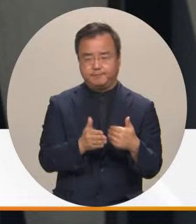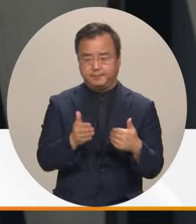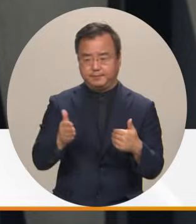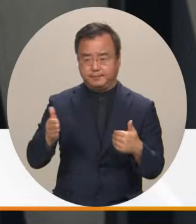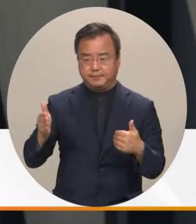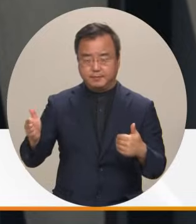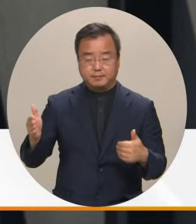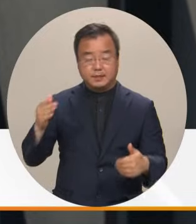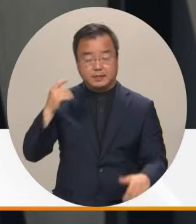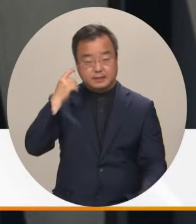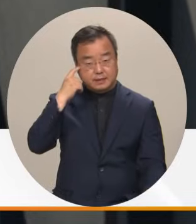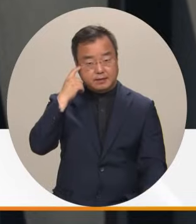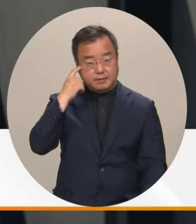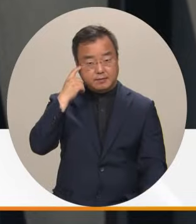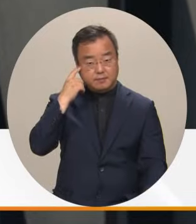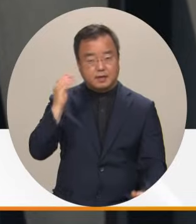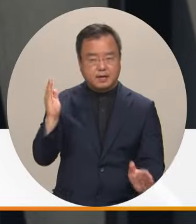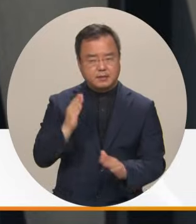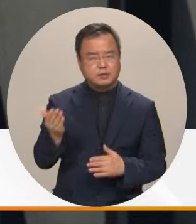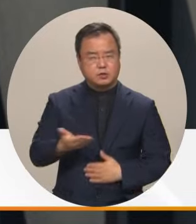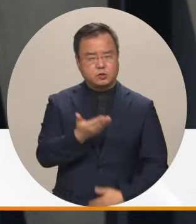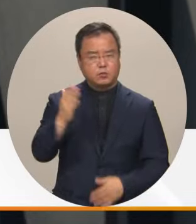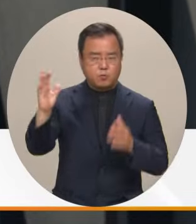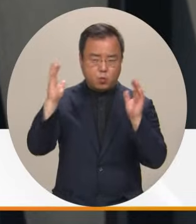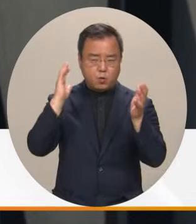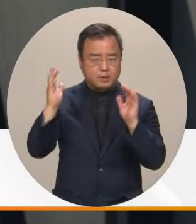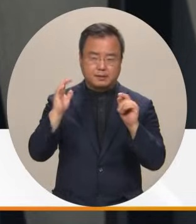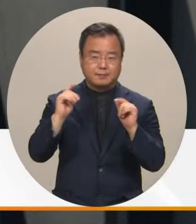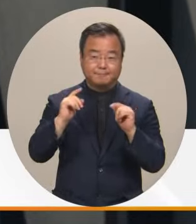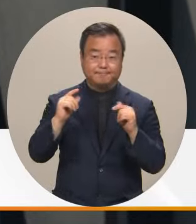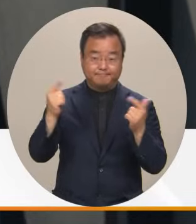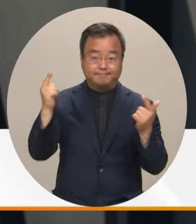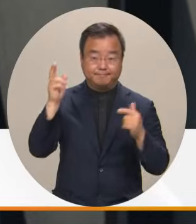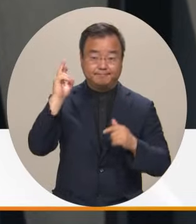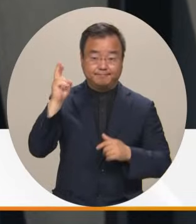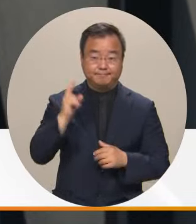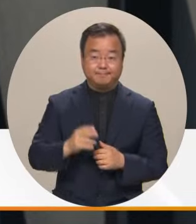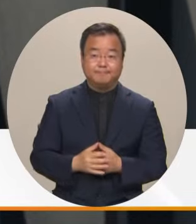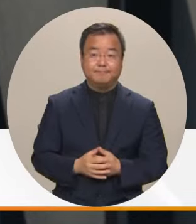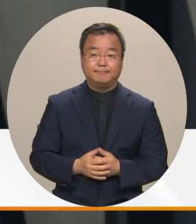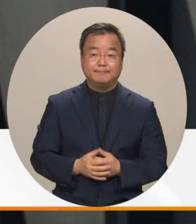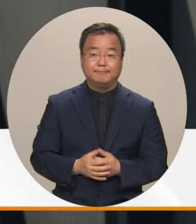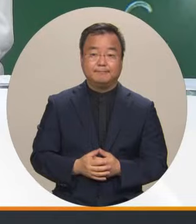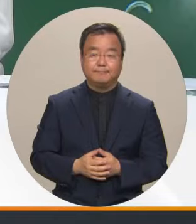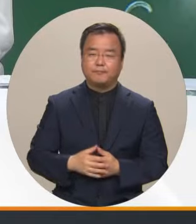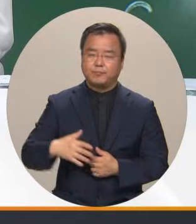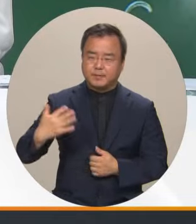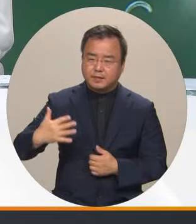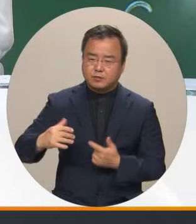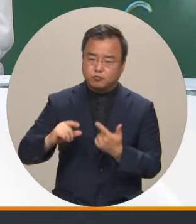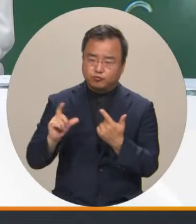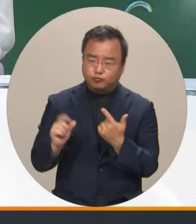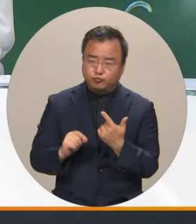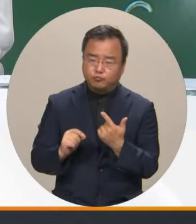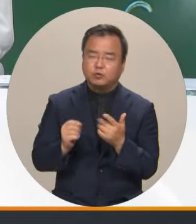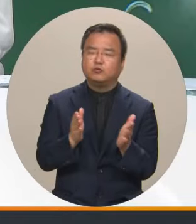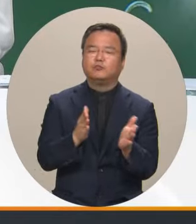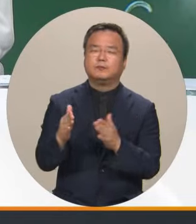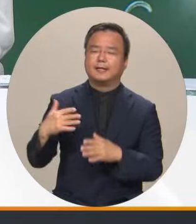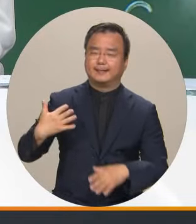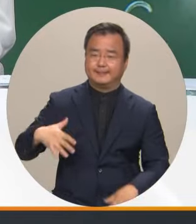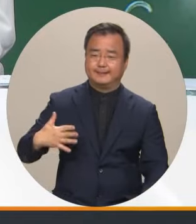어 수험생들이 혼란을 겪지 않아도 될 일 아닌가라는 생각이 듭니다네 아직은 6월이 준비가